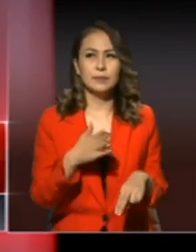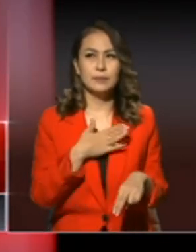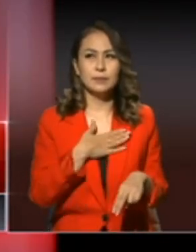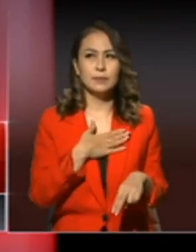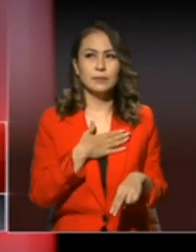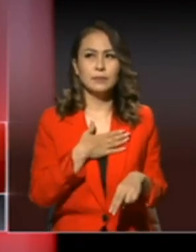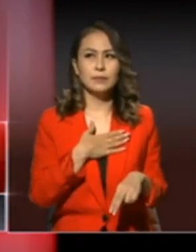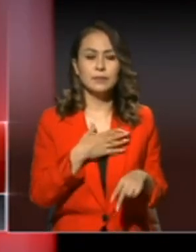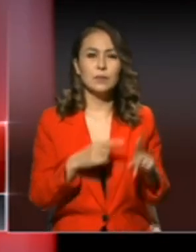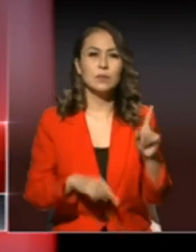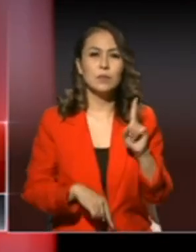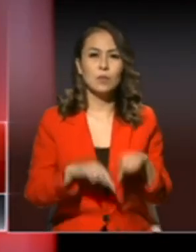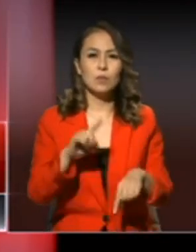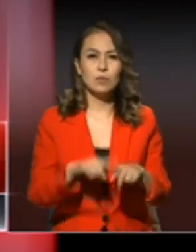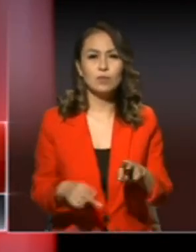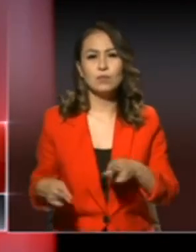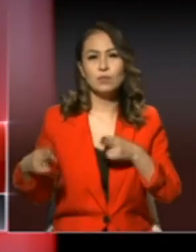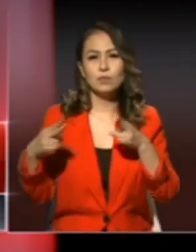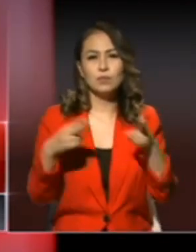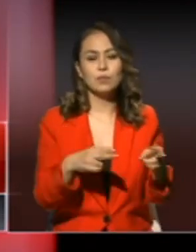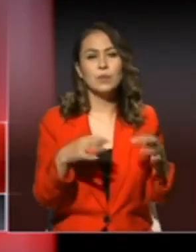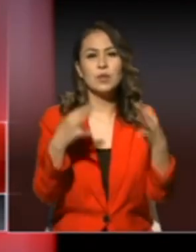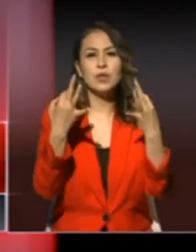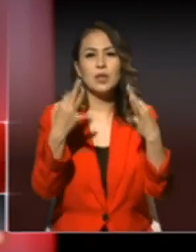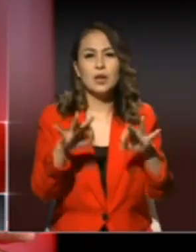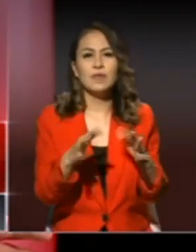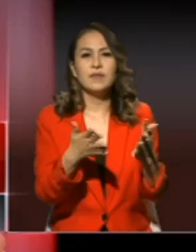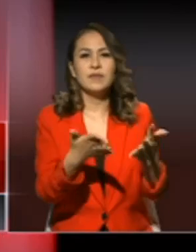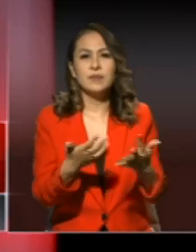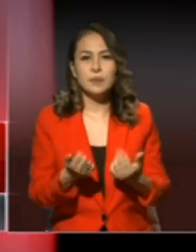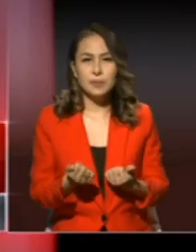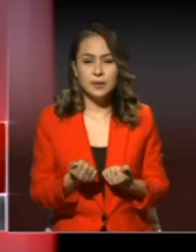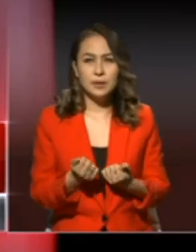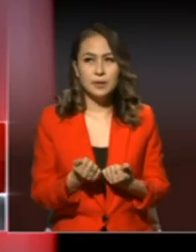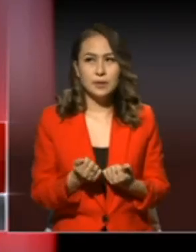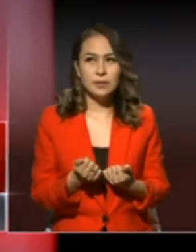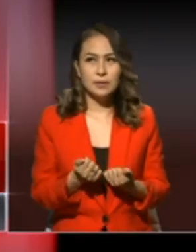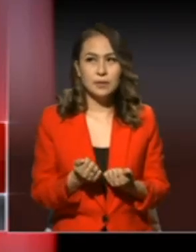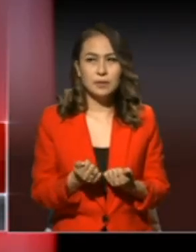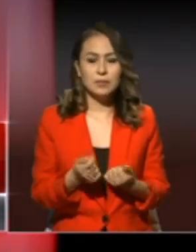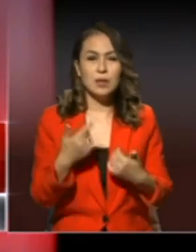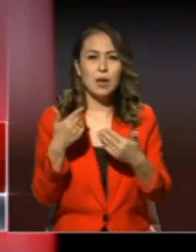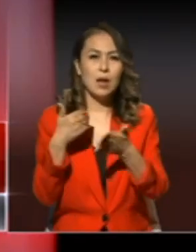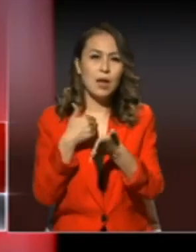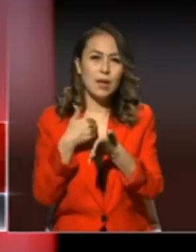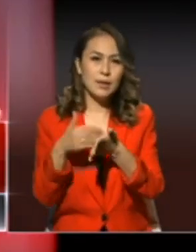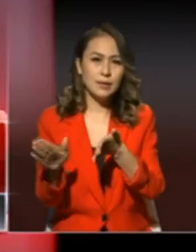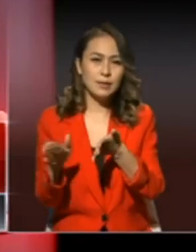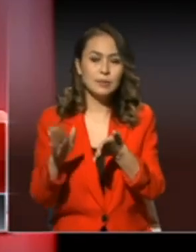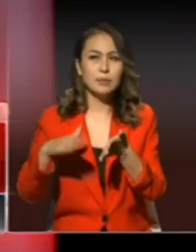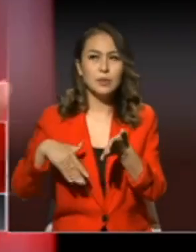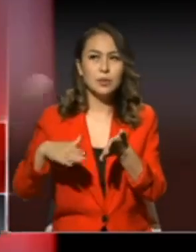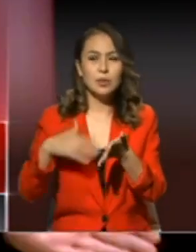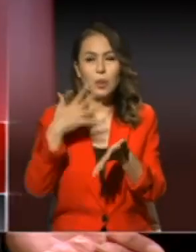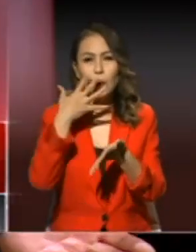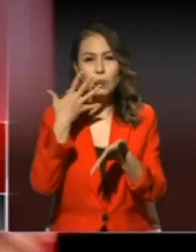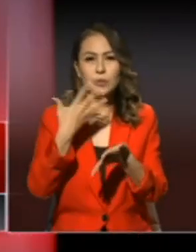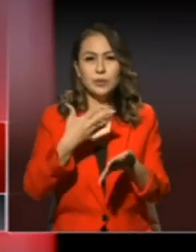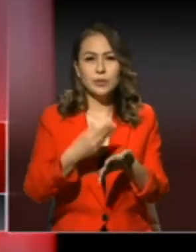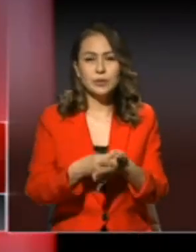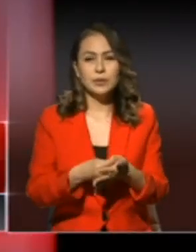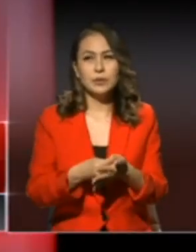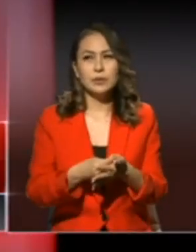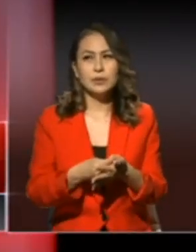кімнен, туыстардан барып рұқсат сұрайды. Туыстар енді естественно отказ береді, потому что енді өздерінің